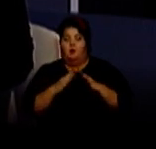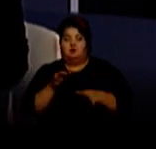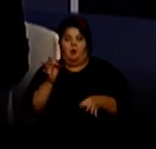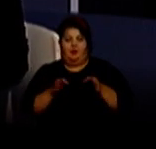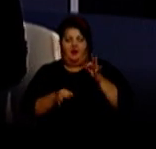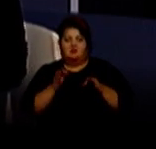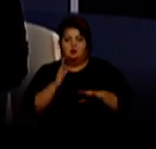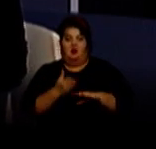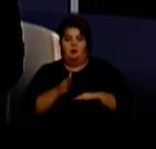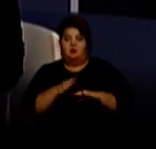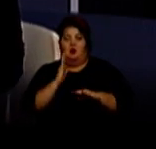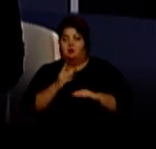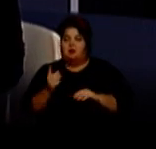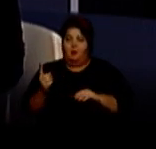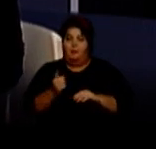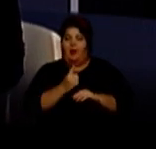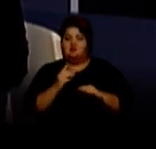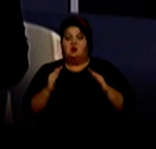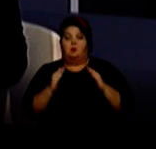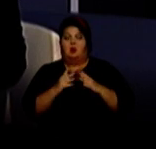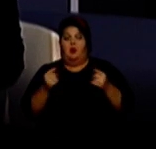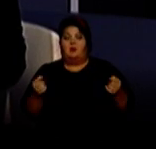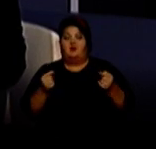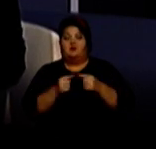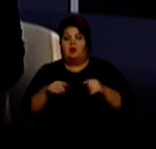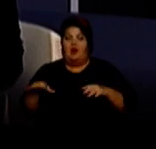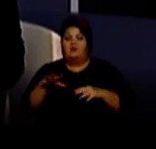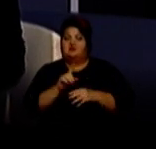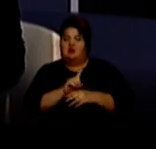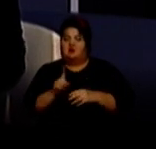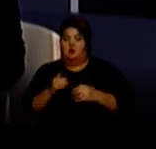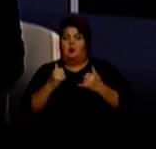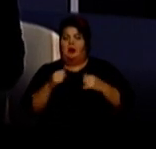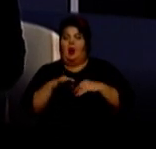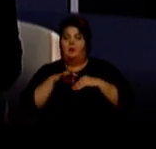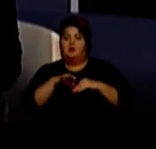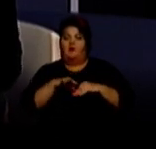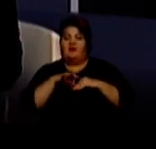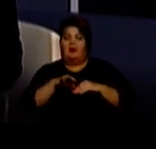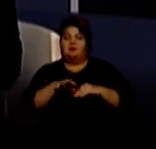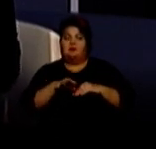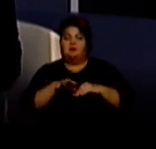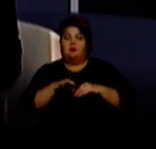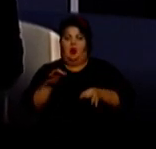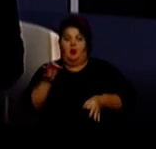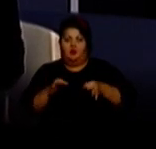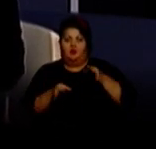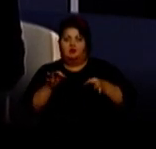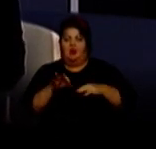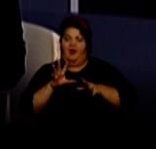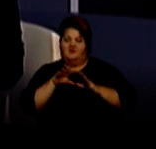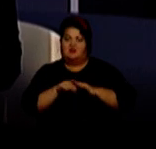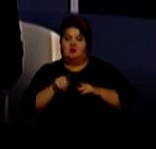буде першим будинком правосуддя, який відповідатиме усім нормам для проведення правосуддя, для втілення його в